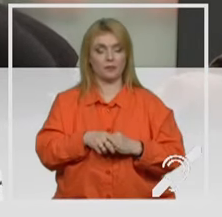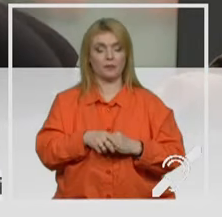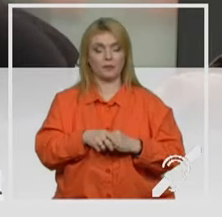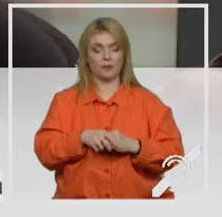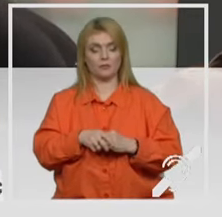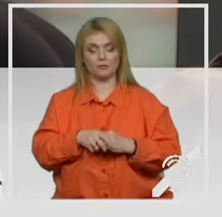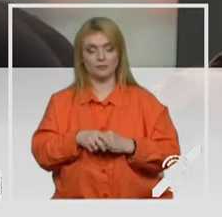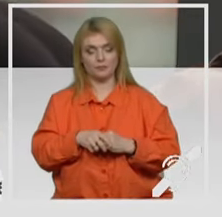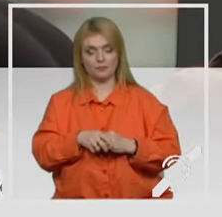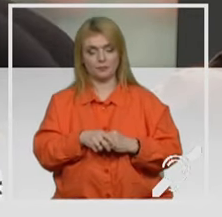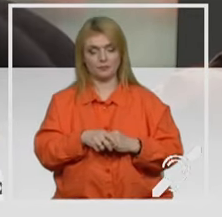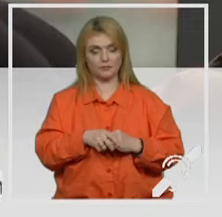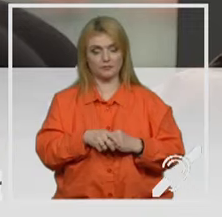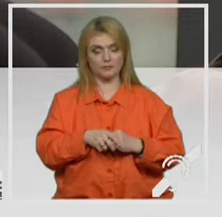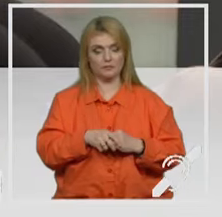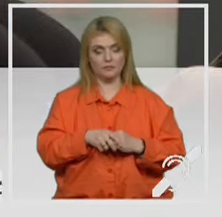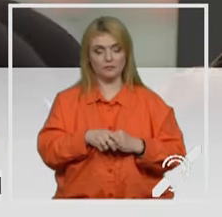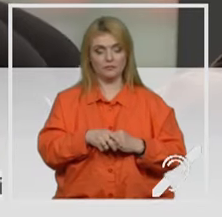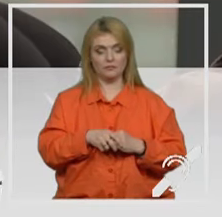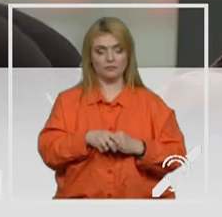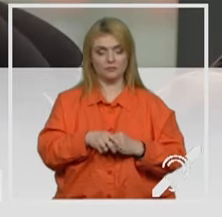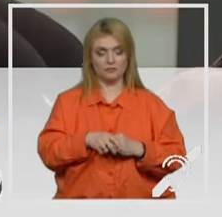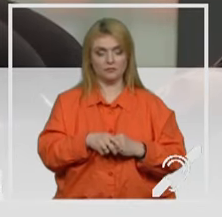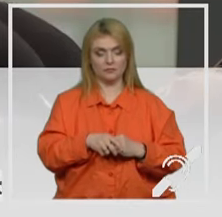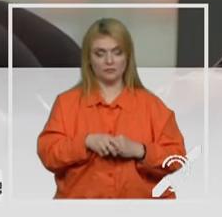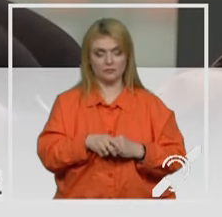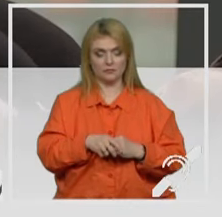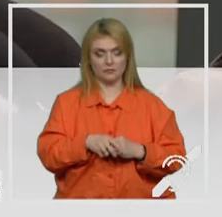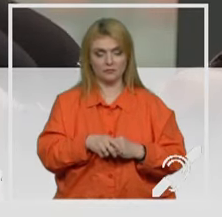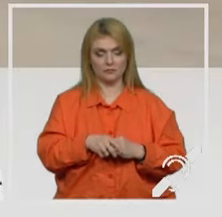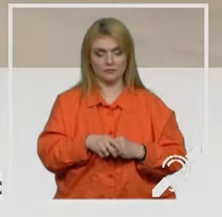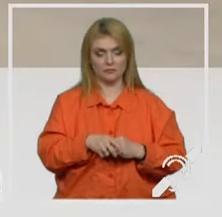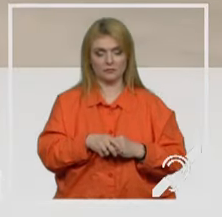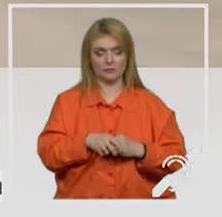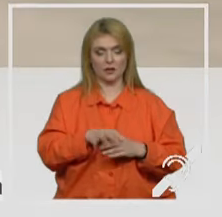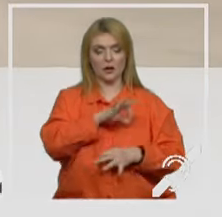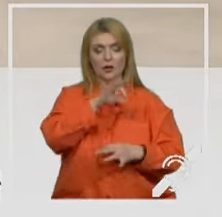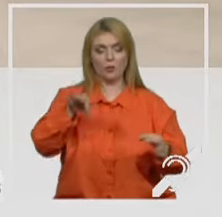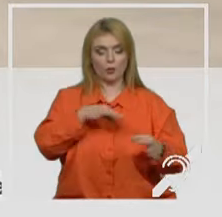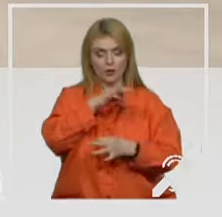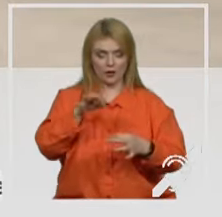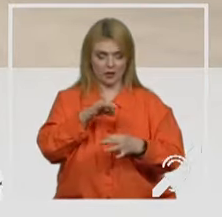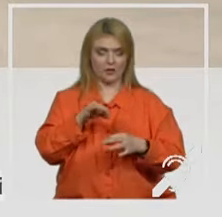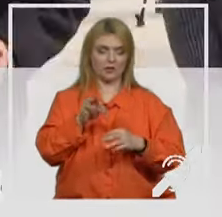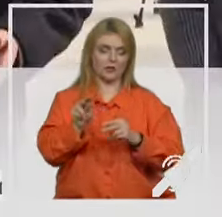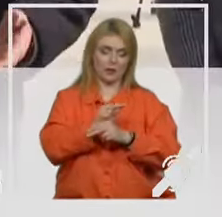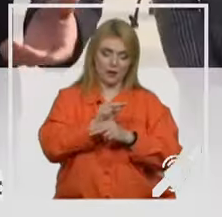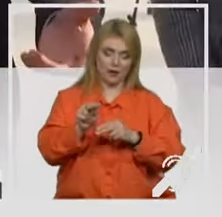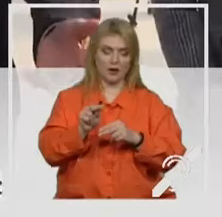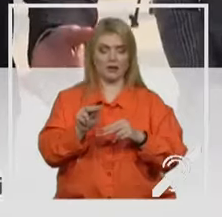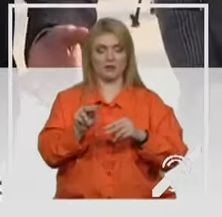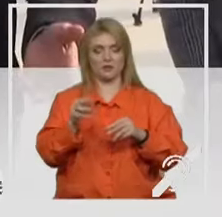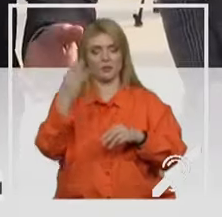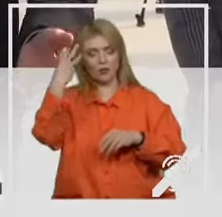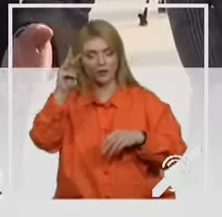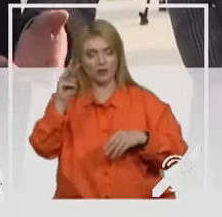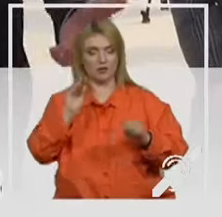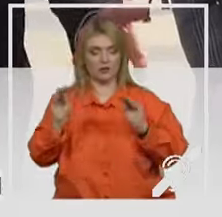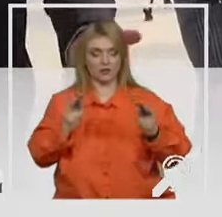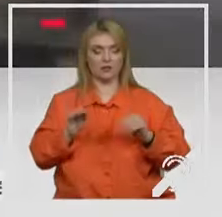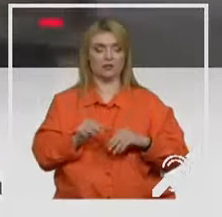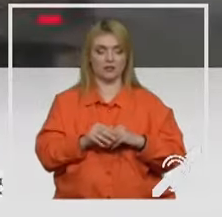strategia de vecinătate a Uniunii Europene și a României. Proiectul Reabilitarea și modernizarea birourilor vamale